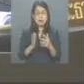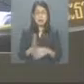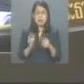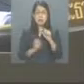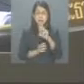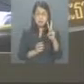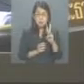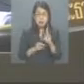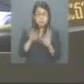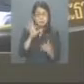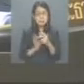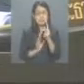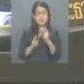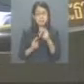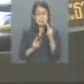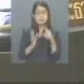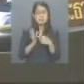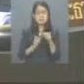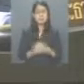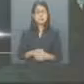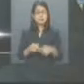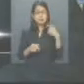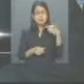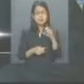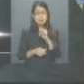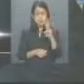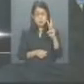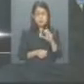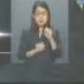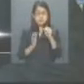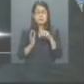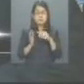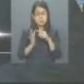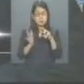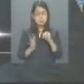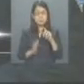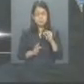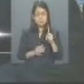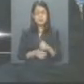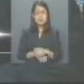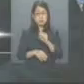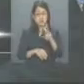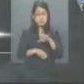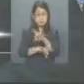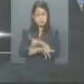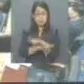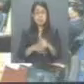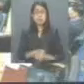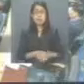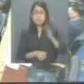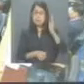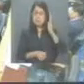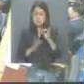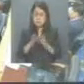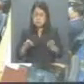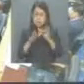าและนางสาวสุมนสุตะวิริยวัฒน์สวเพชรบุรีนะครับโดยสาระสำคัญนะครับจะเน้นย้ำว่าผู้สมัครรับ